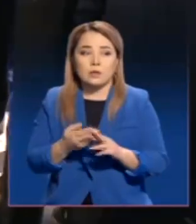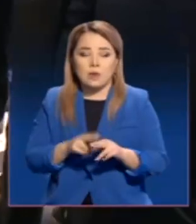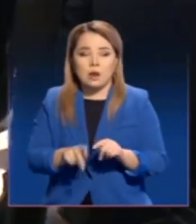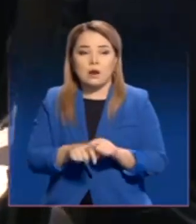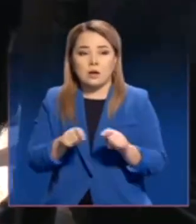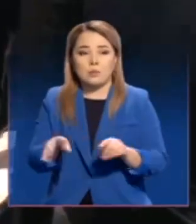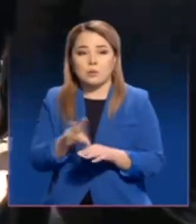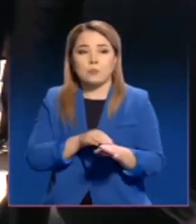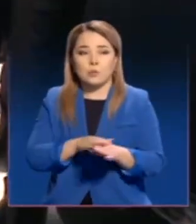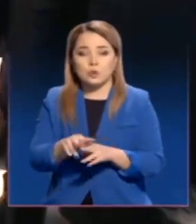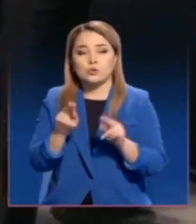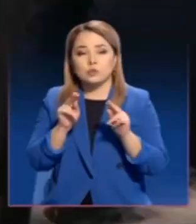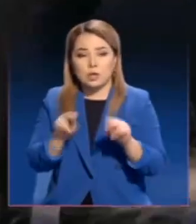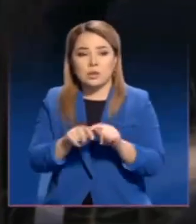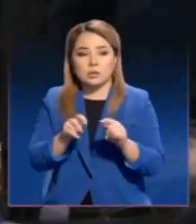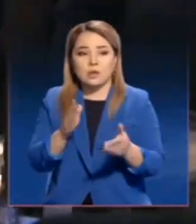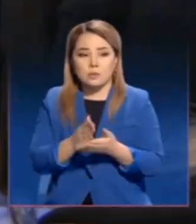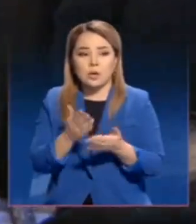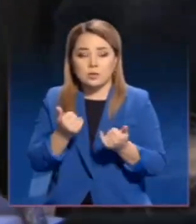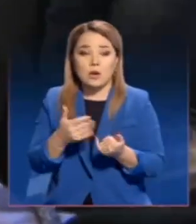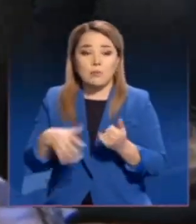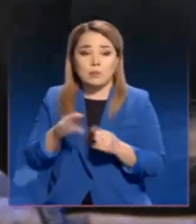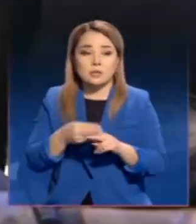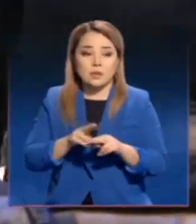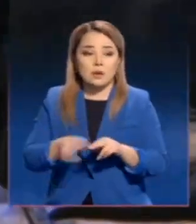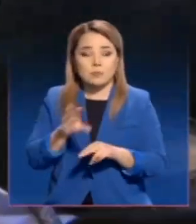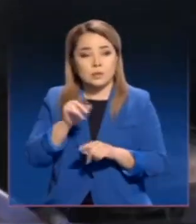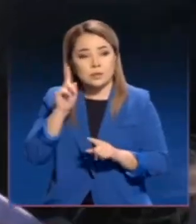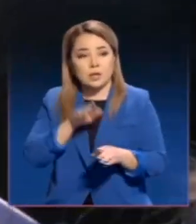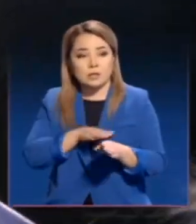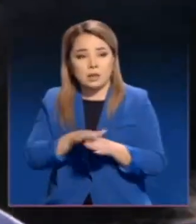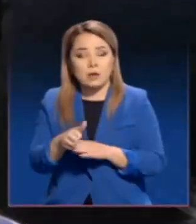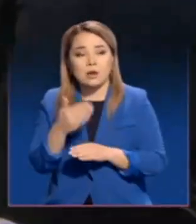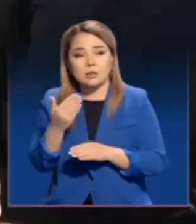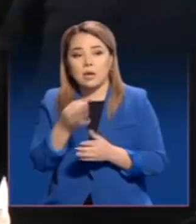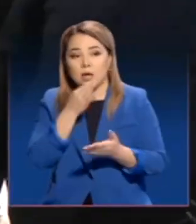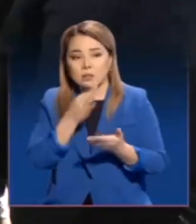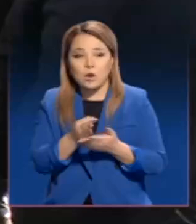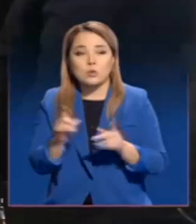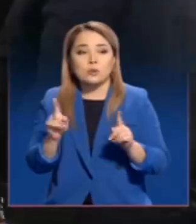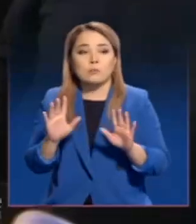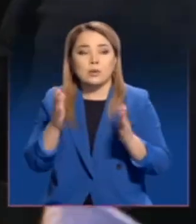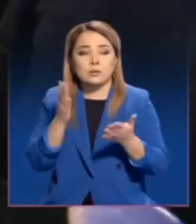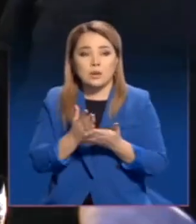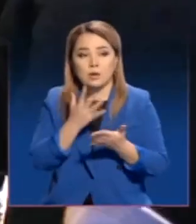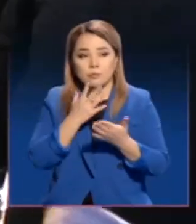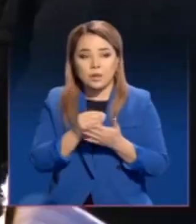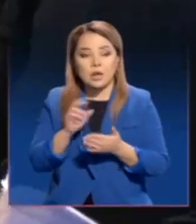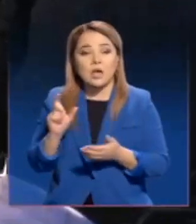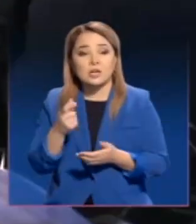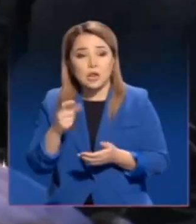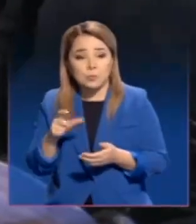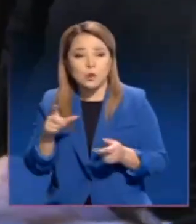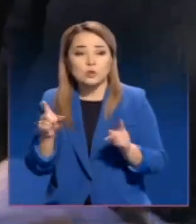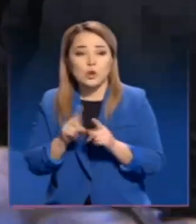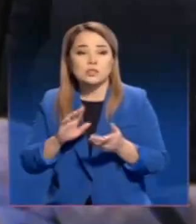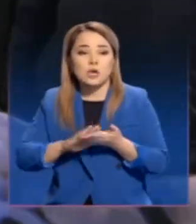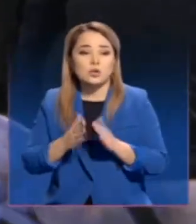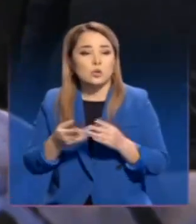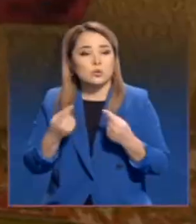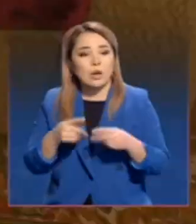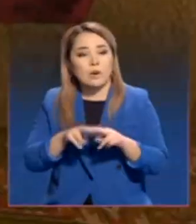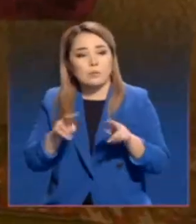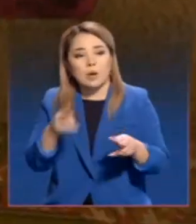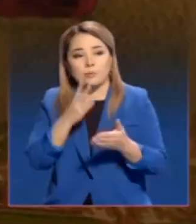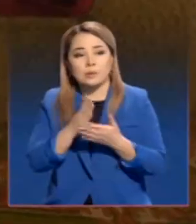полностью. Честно. Вот. То есть, походу, мы успели это сделать, в отличие от того, что произошло в Экибастузе. Там ситуация была очень